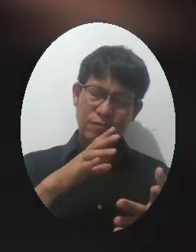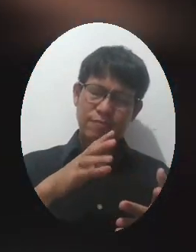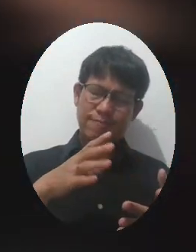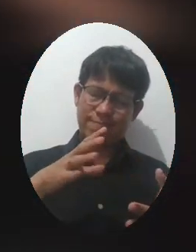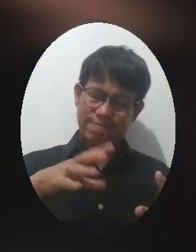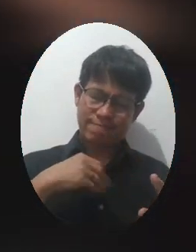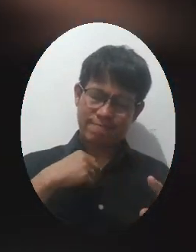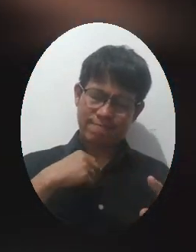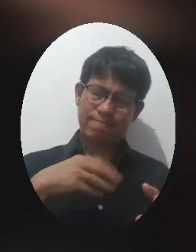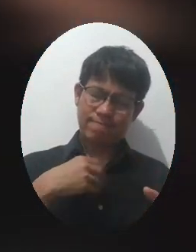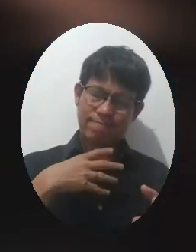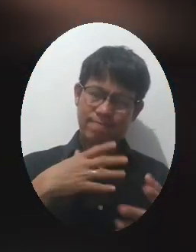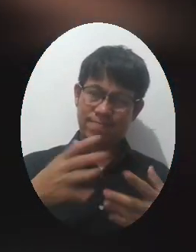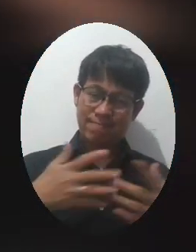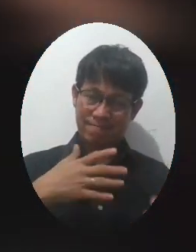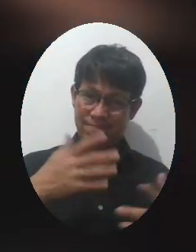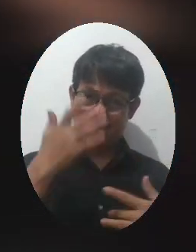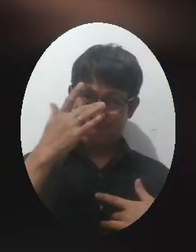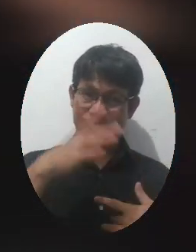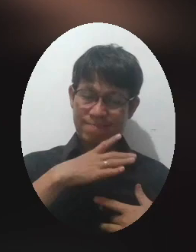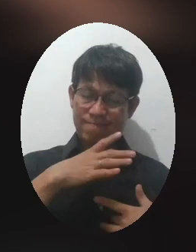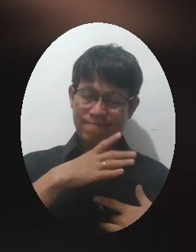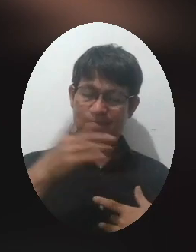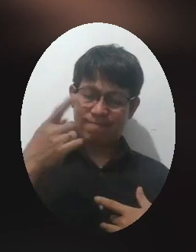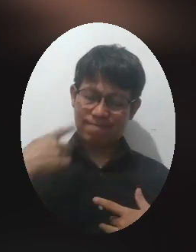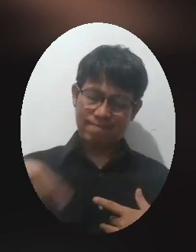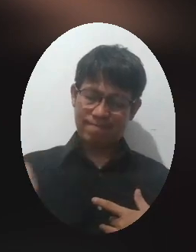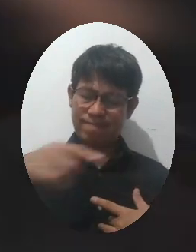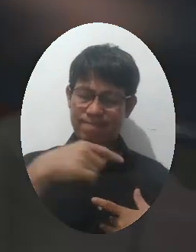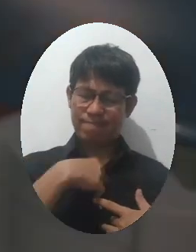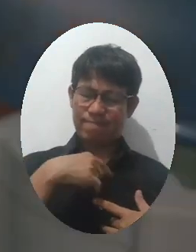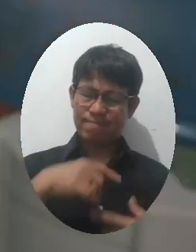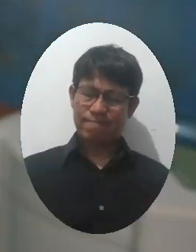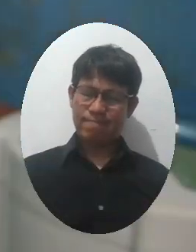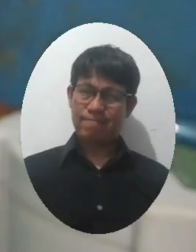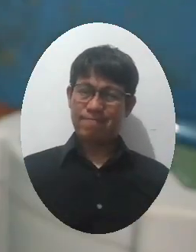Okay na po yung pakiramdam namin kahit pagod kami.